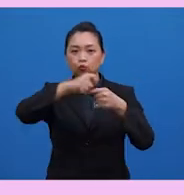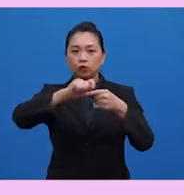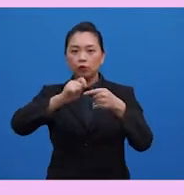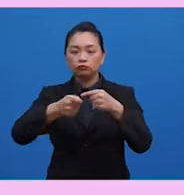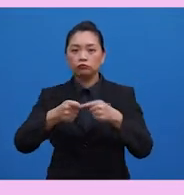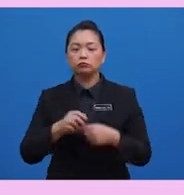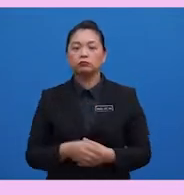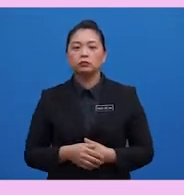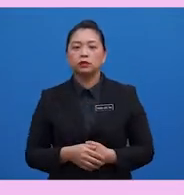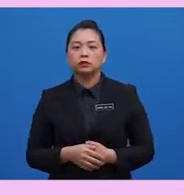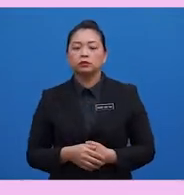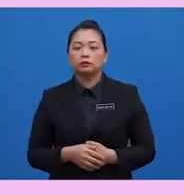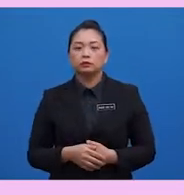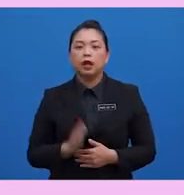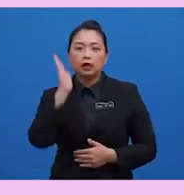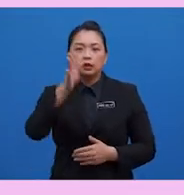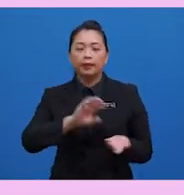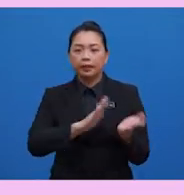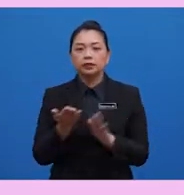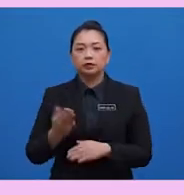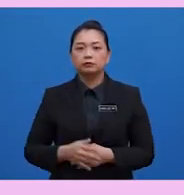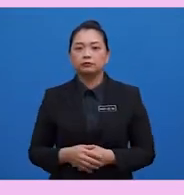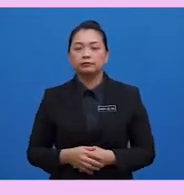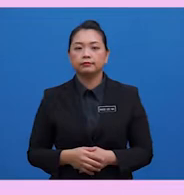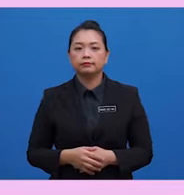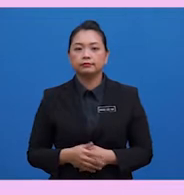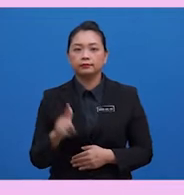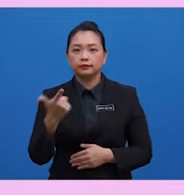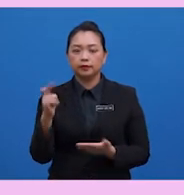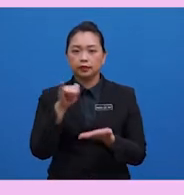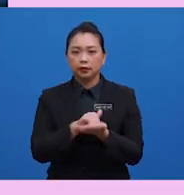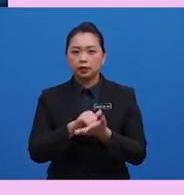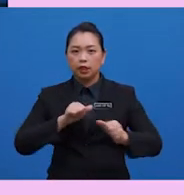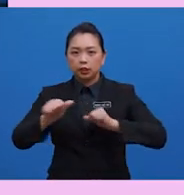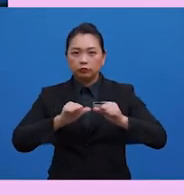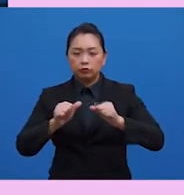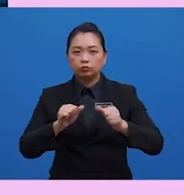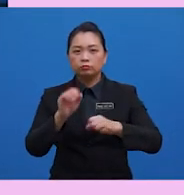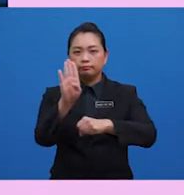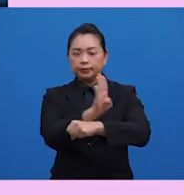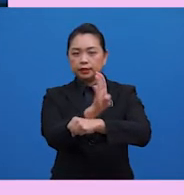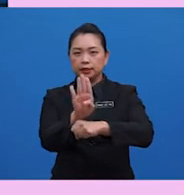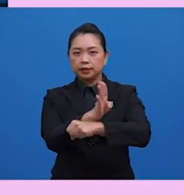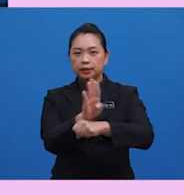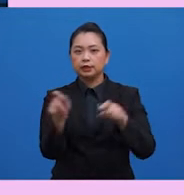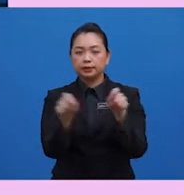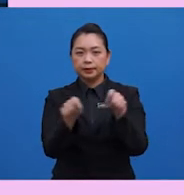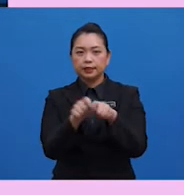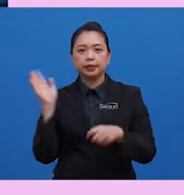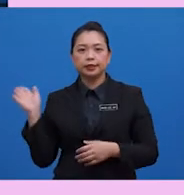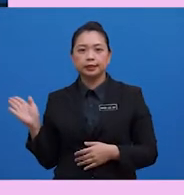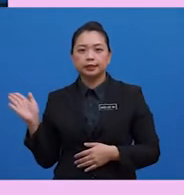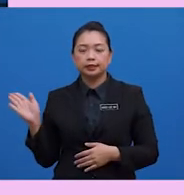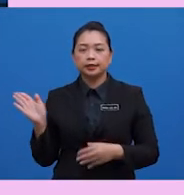rumpai dan terumbu karang akan mati. Selain itu, aktiviti perniagaan seperti perniagaan